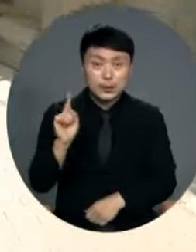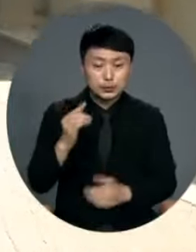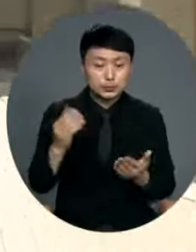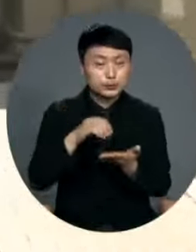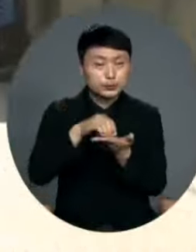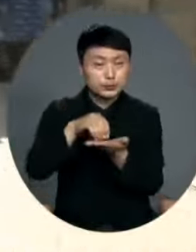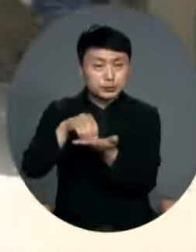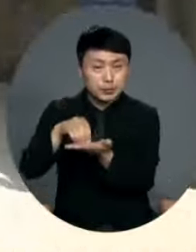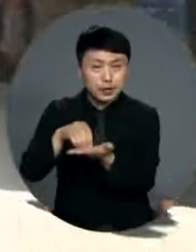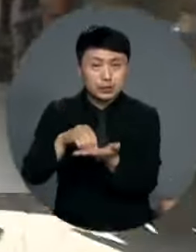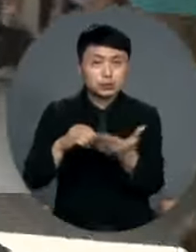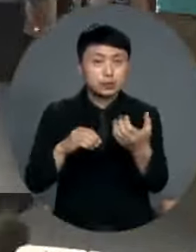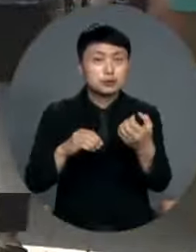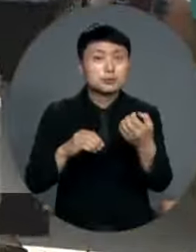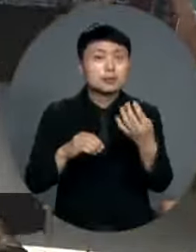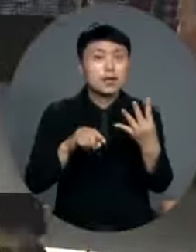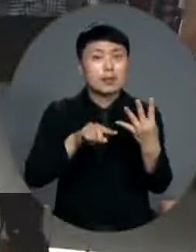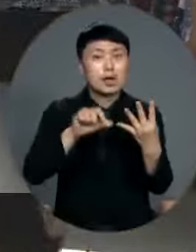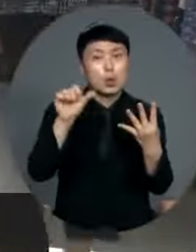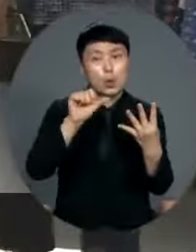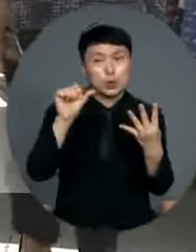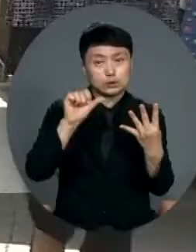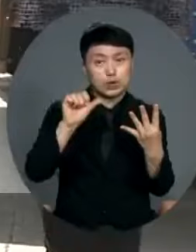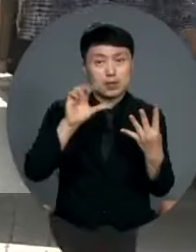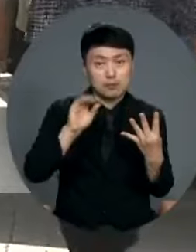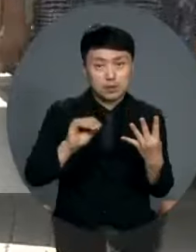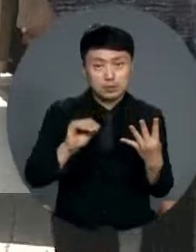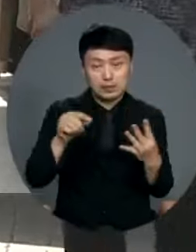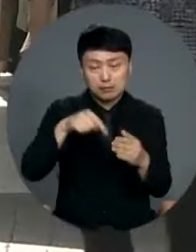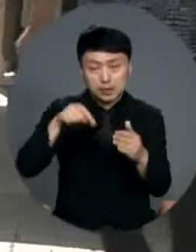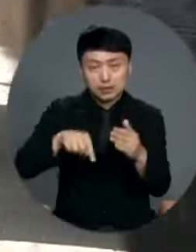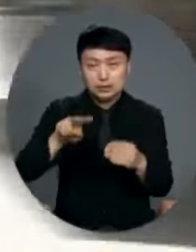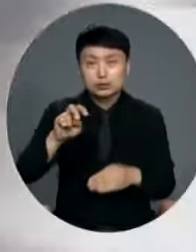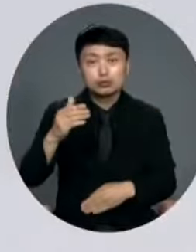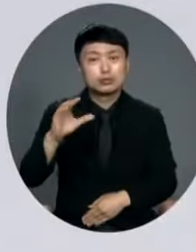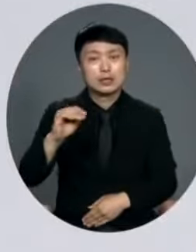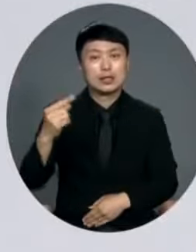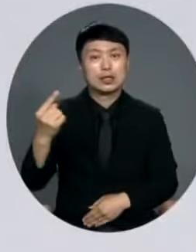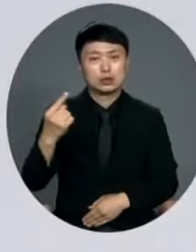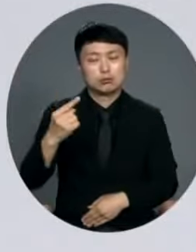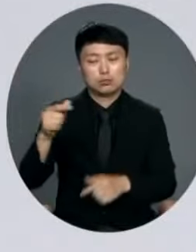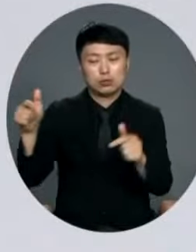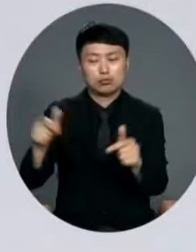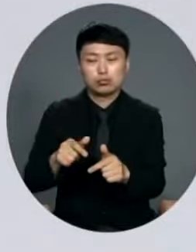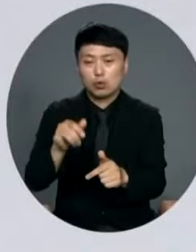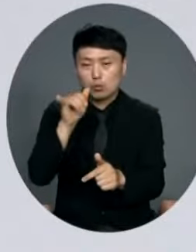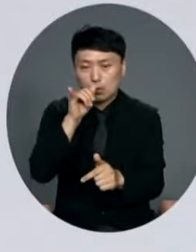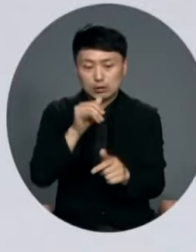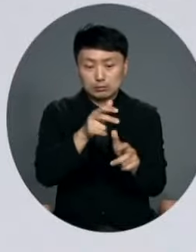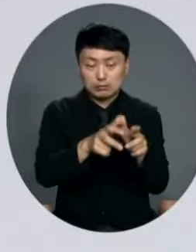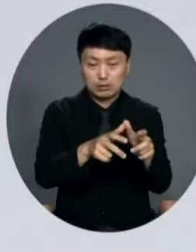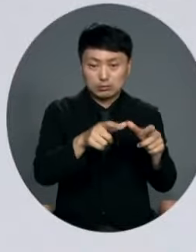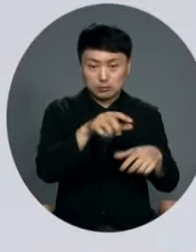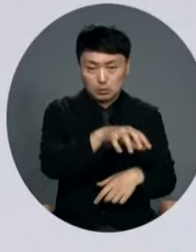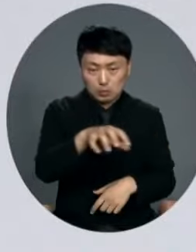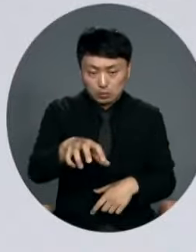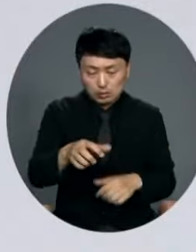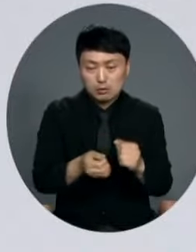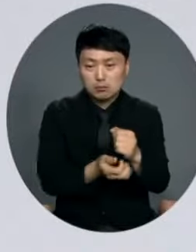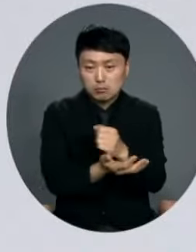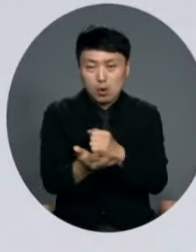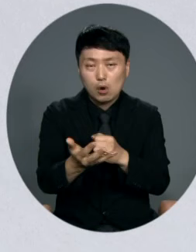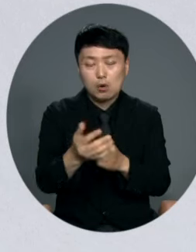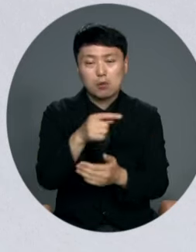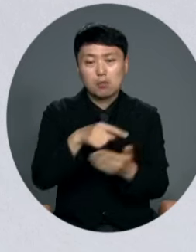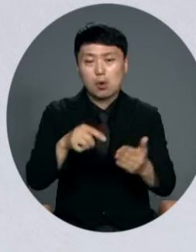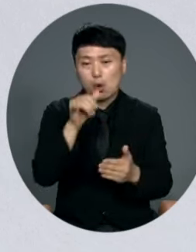수가 94만 5천 명으로 29만 1천 명 감소합니다. 산업에 미치는 영향이 클 것입니다. 이를